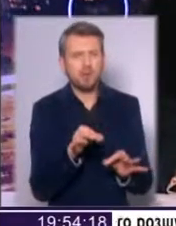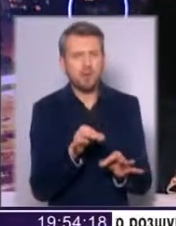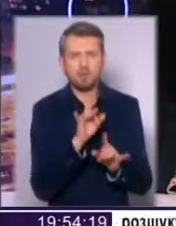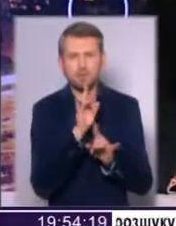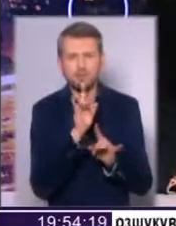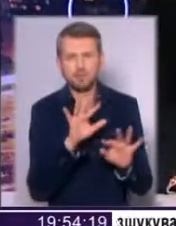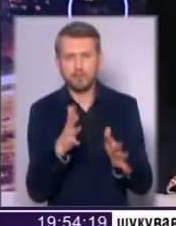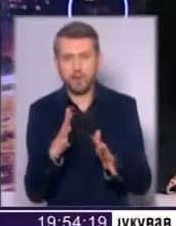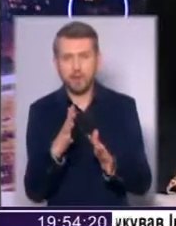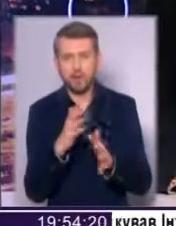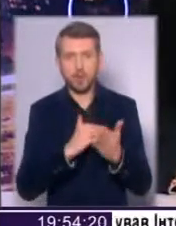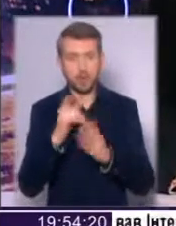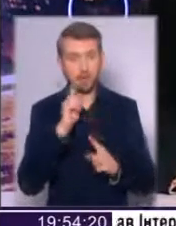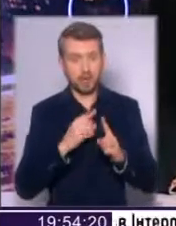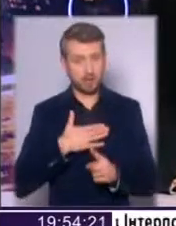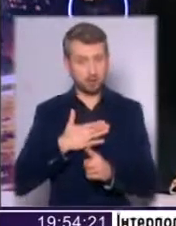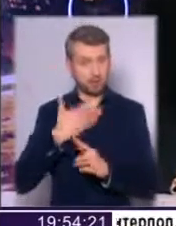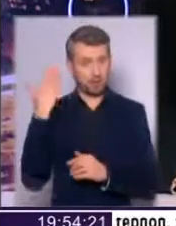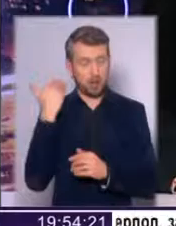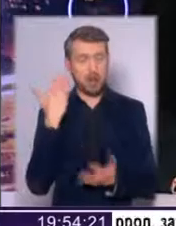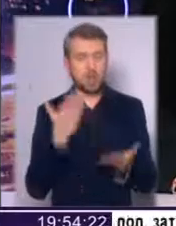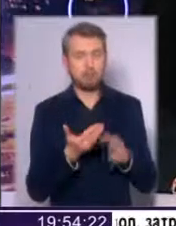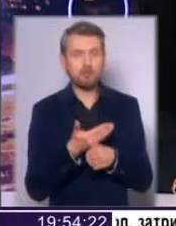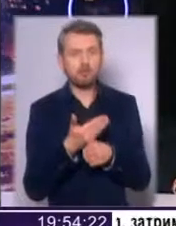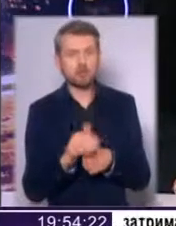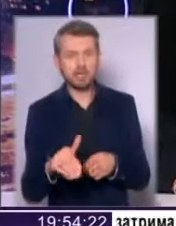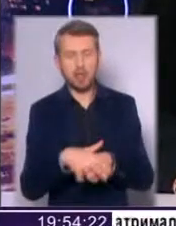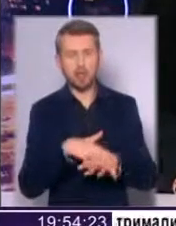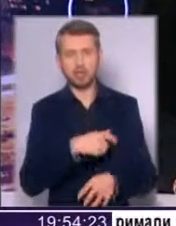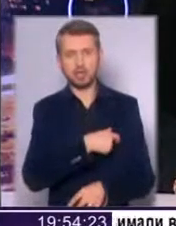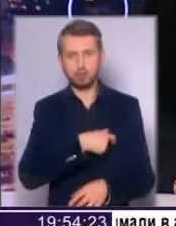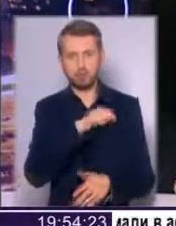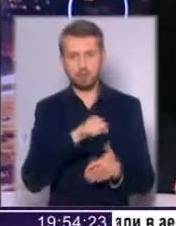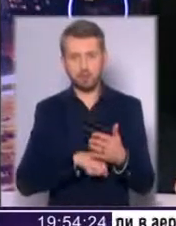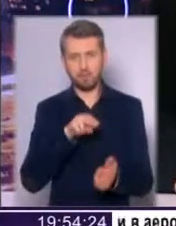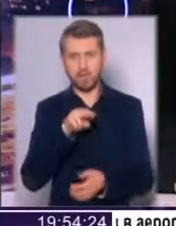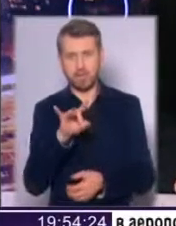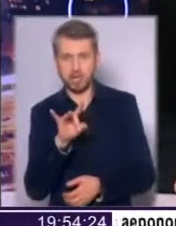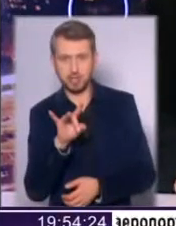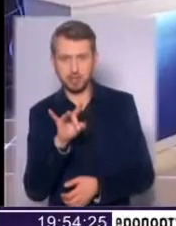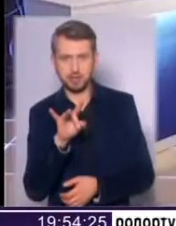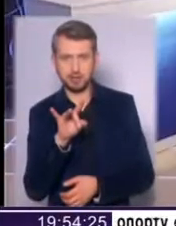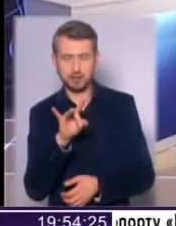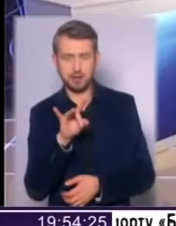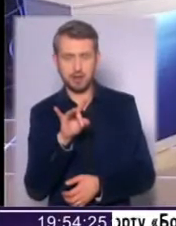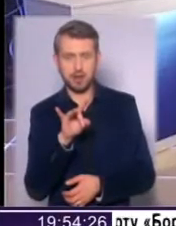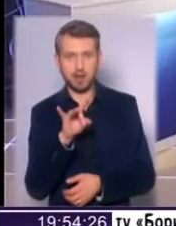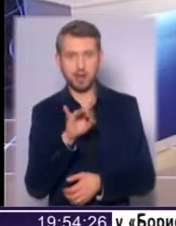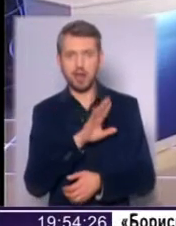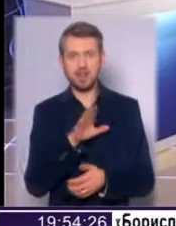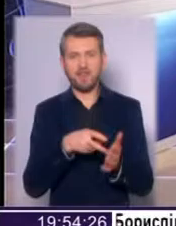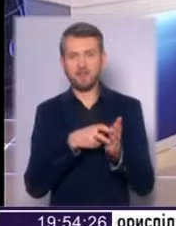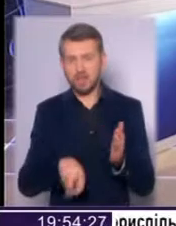Верховній Раді мого попереднього скликання, якби частина народних депутатів від партії регіонів не вийшла з